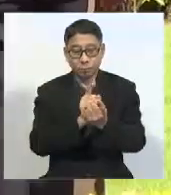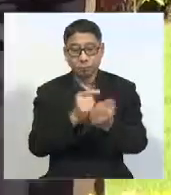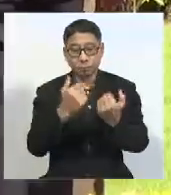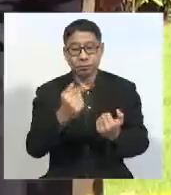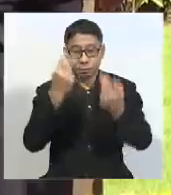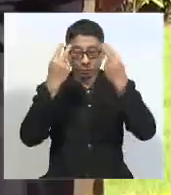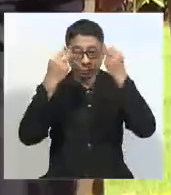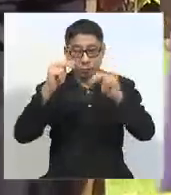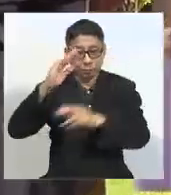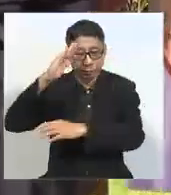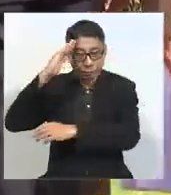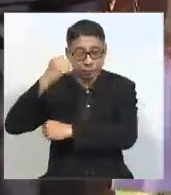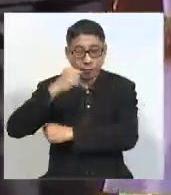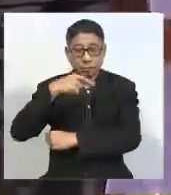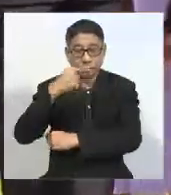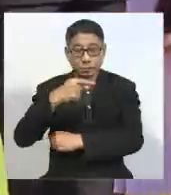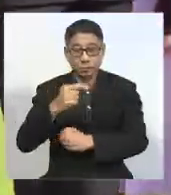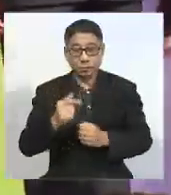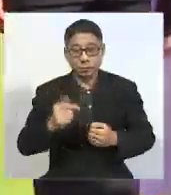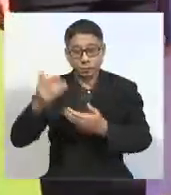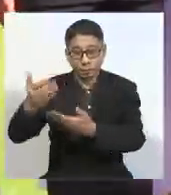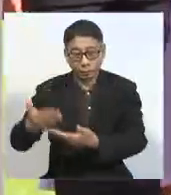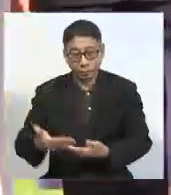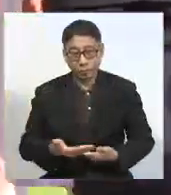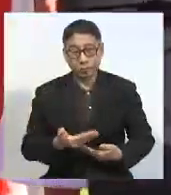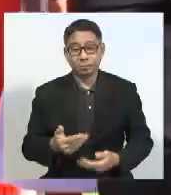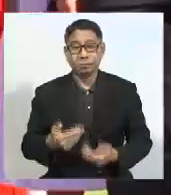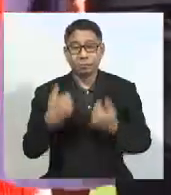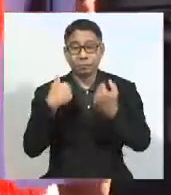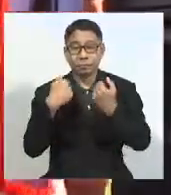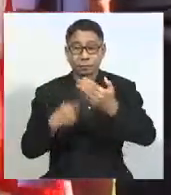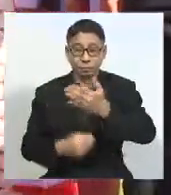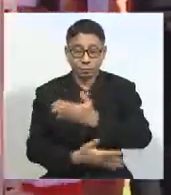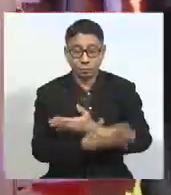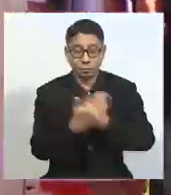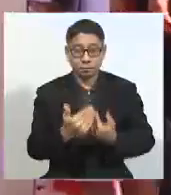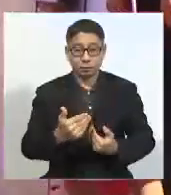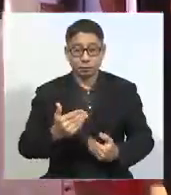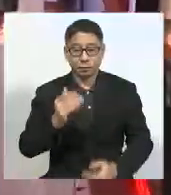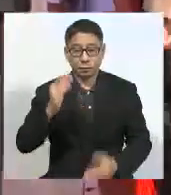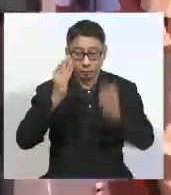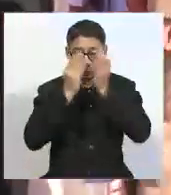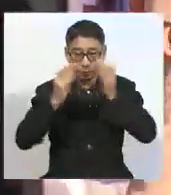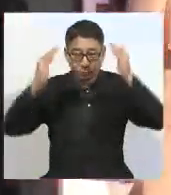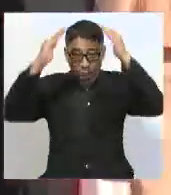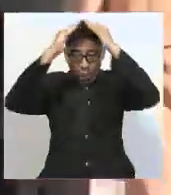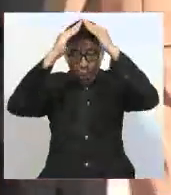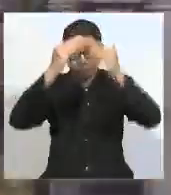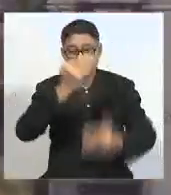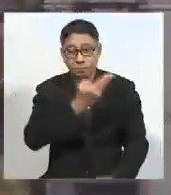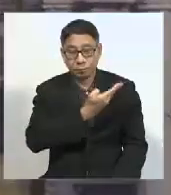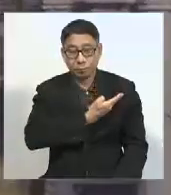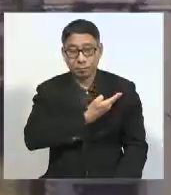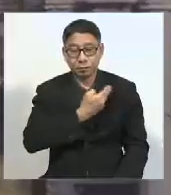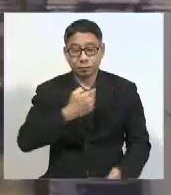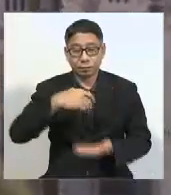โดยนายกรัฐมนตรีได้กล่าวถวายการต้อนรับและในโอกาสเดียวกันนี้สมเด็จพระสันตะปาปาฟรังซิสได้ประทาน